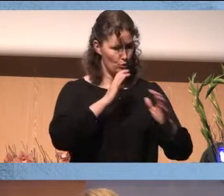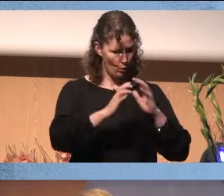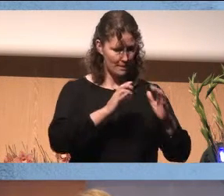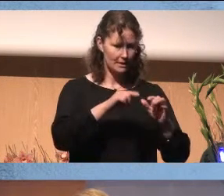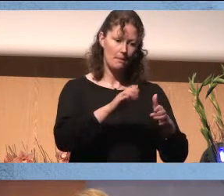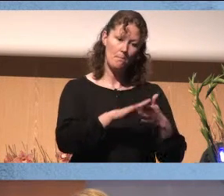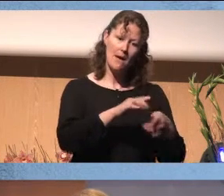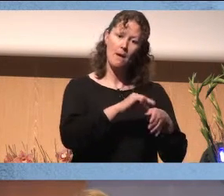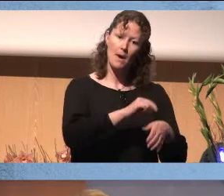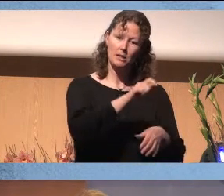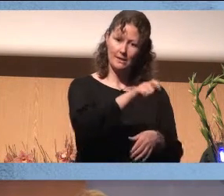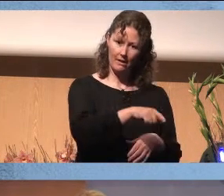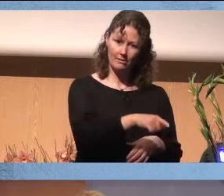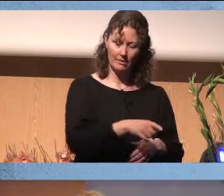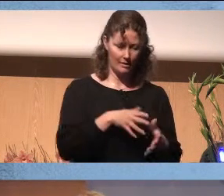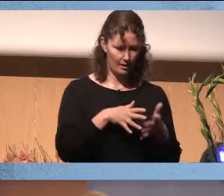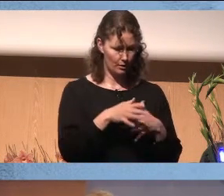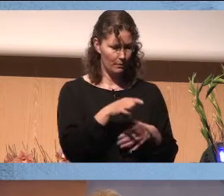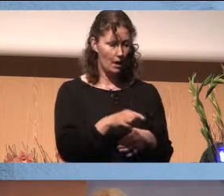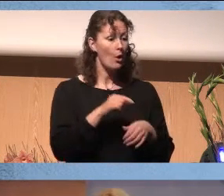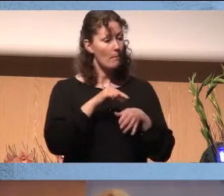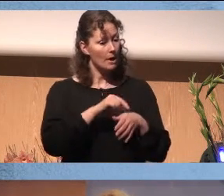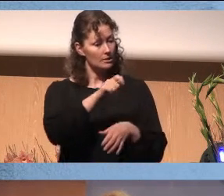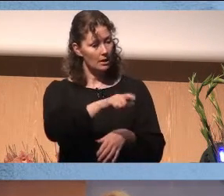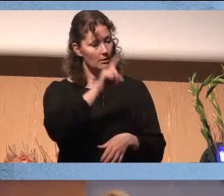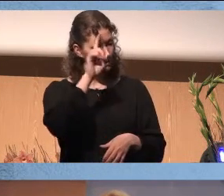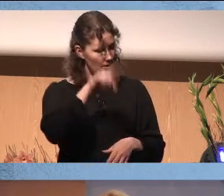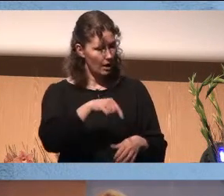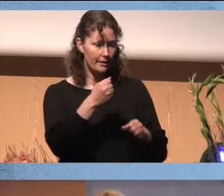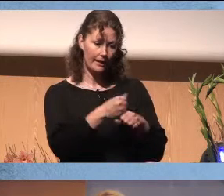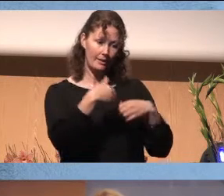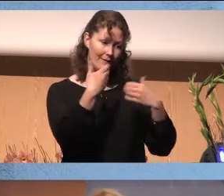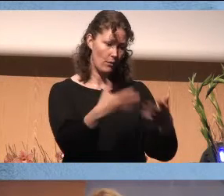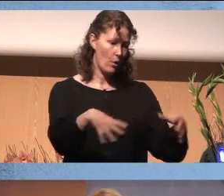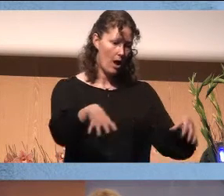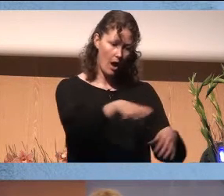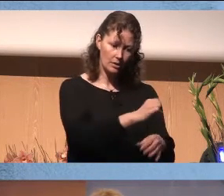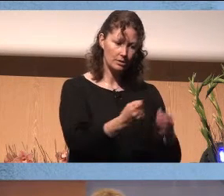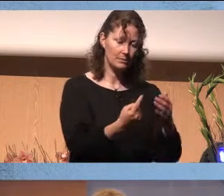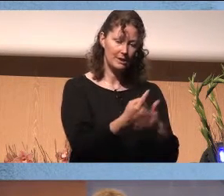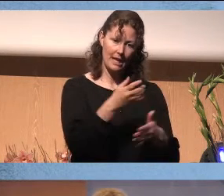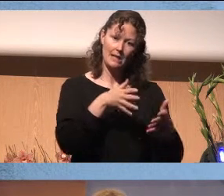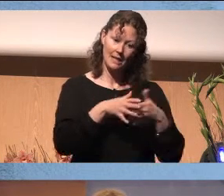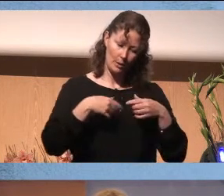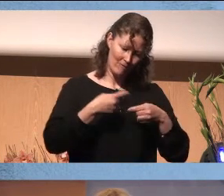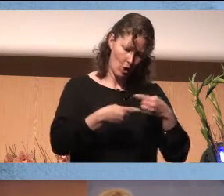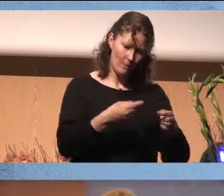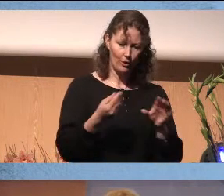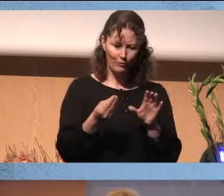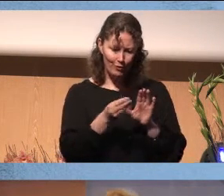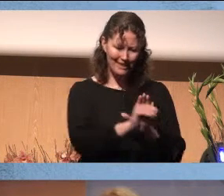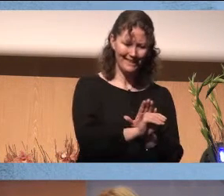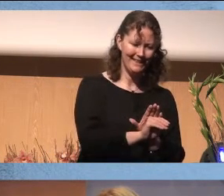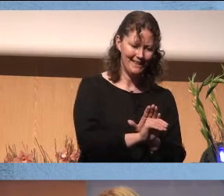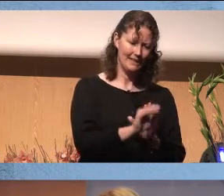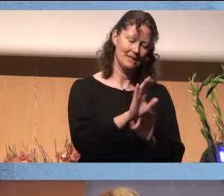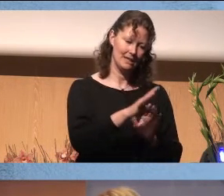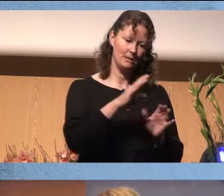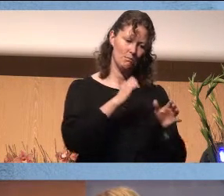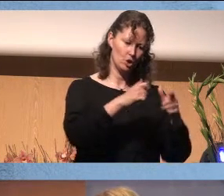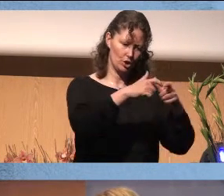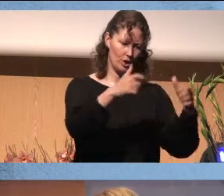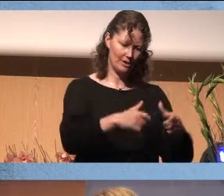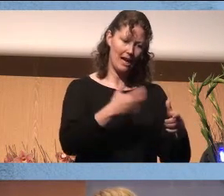med pasienten. Så pasienten kan egentlig få alt det som foregår gjennom forløpet inn i sin postkasse, i